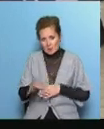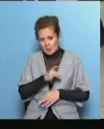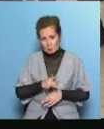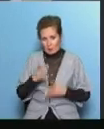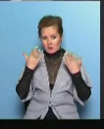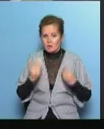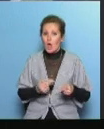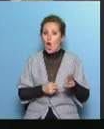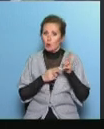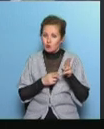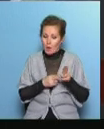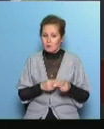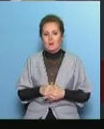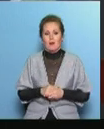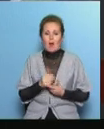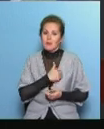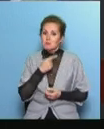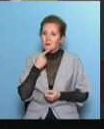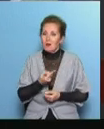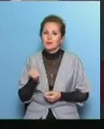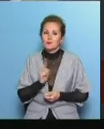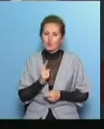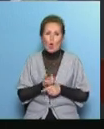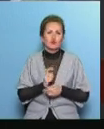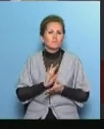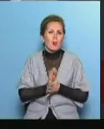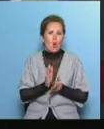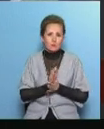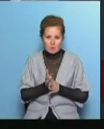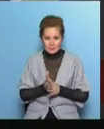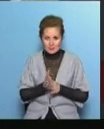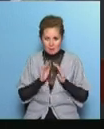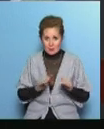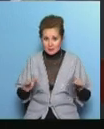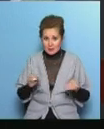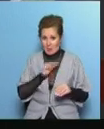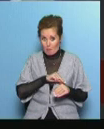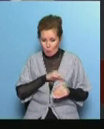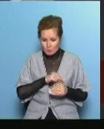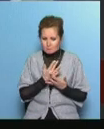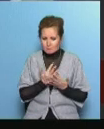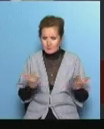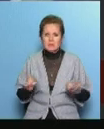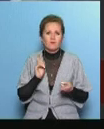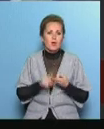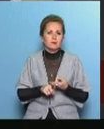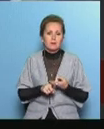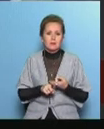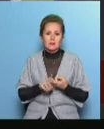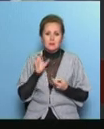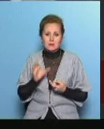оружейника. Надо сказать, что очень плотно детские работы связаны